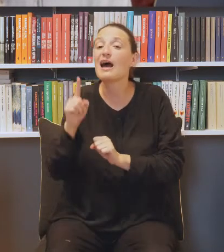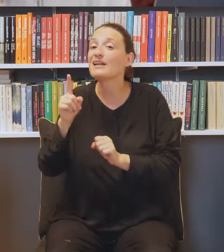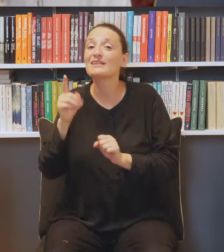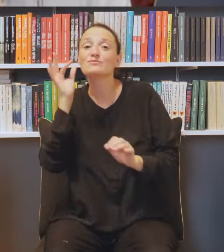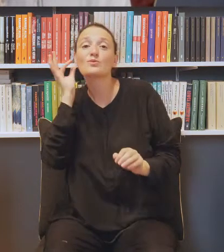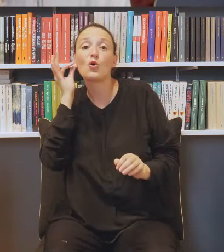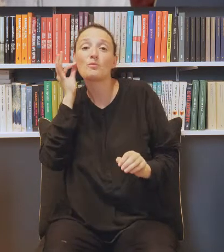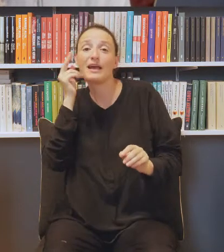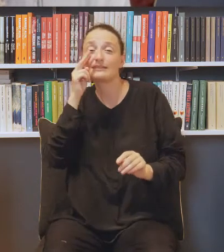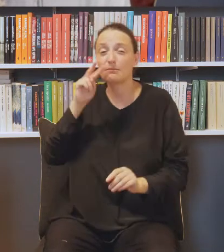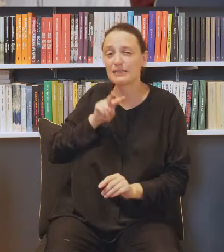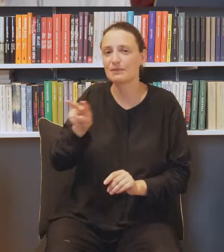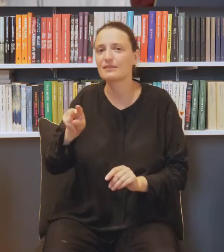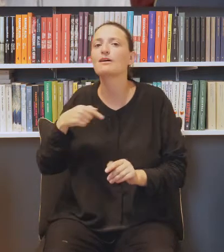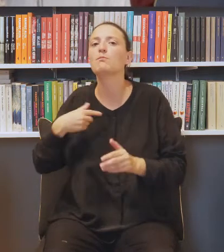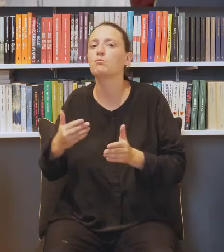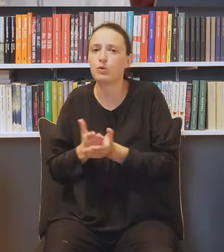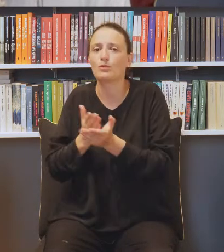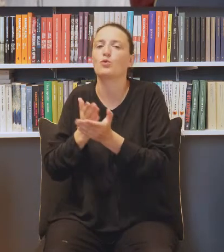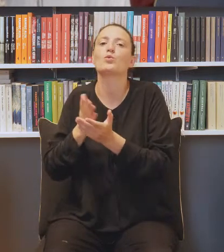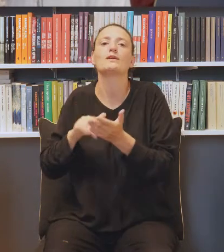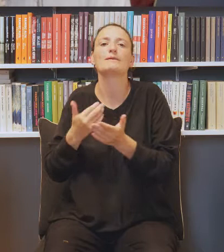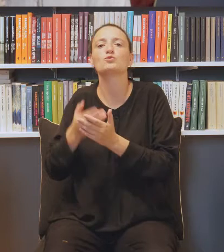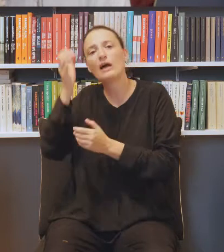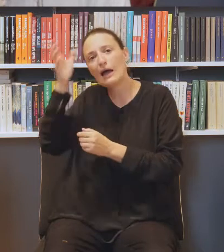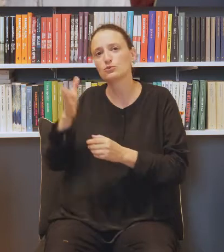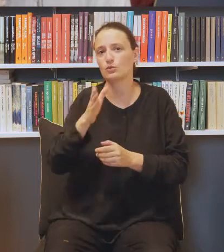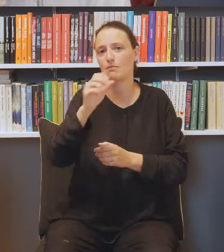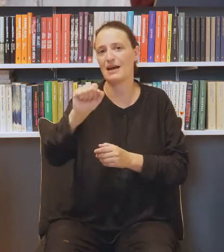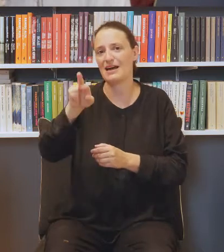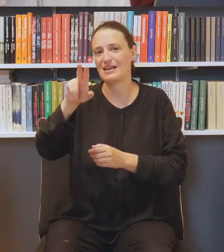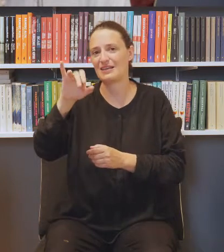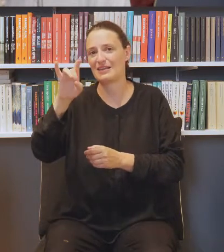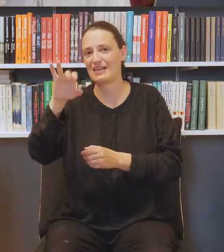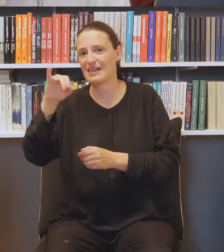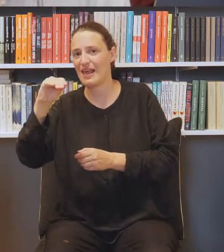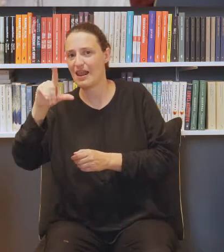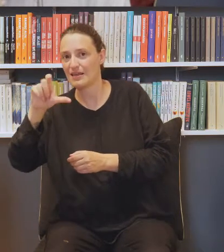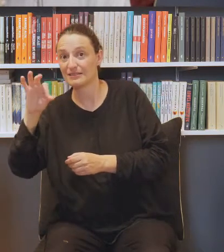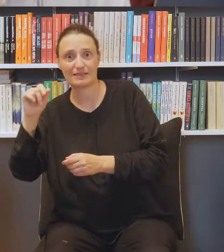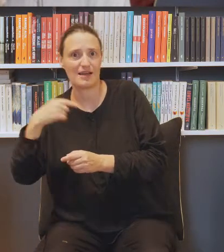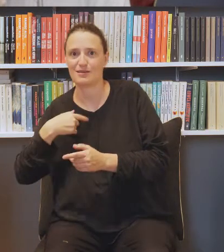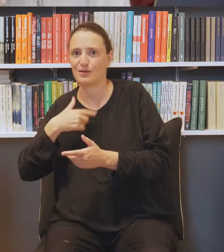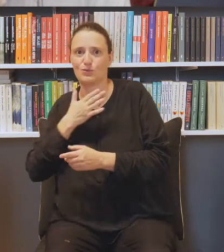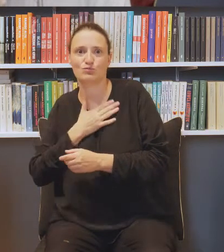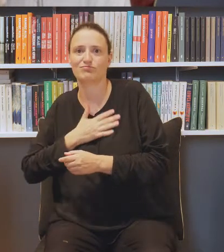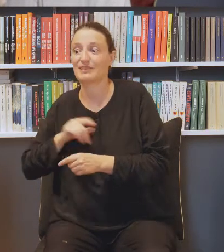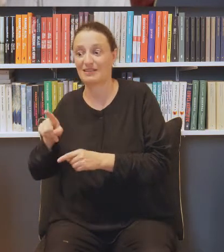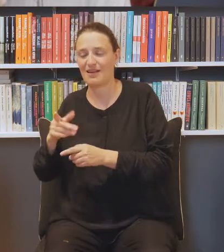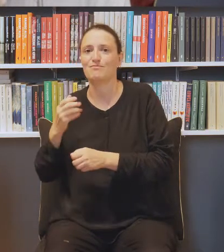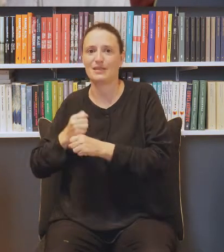tutaj bardzo mi pomogły takie książki pisarek, na przykład Justyny Bargielskiej. Jestem fanem, nawet pisałem pracę